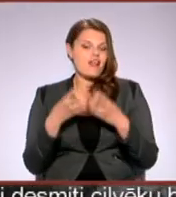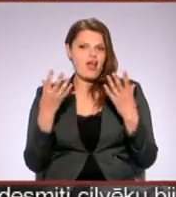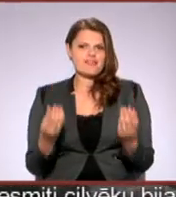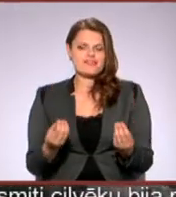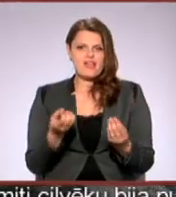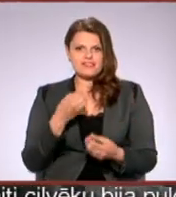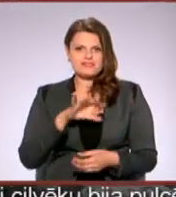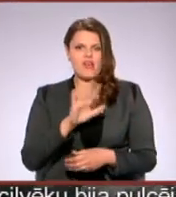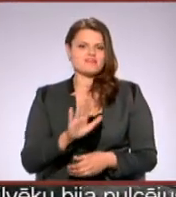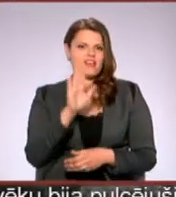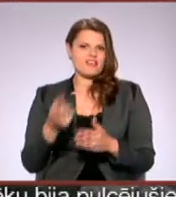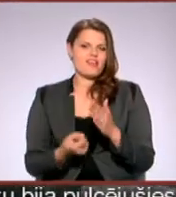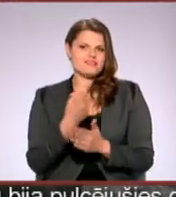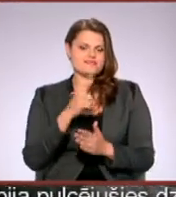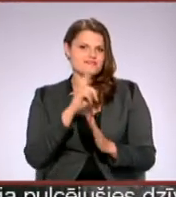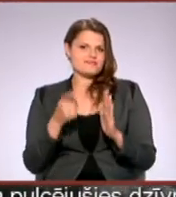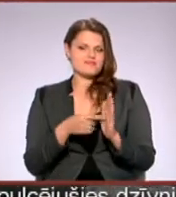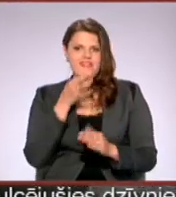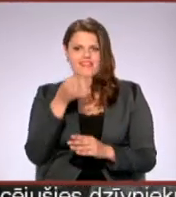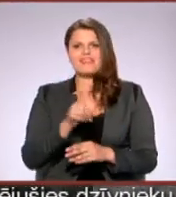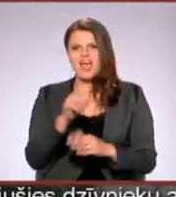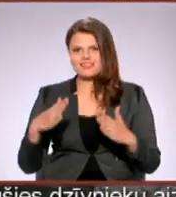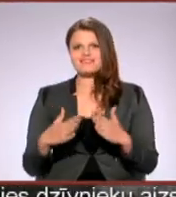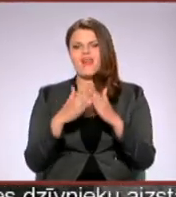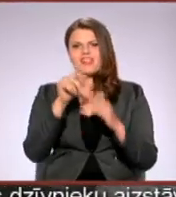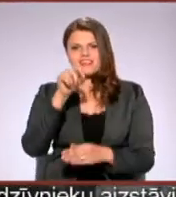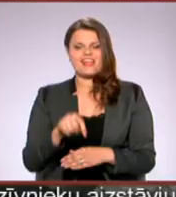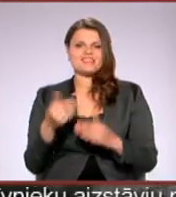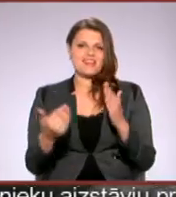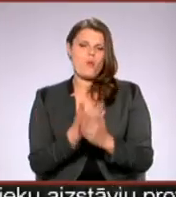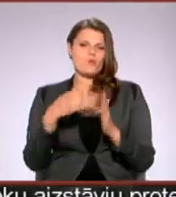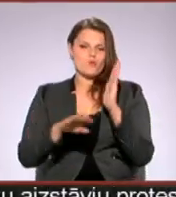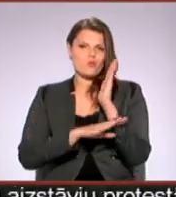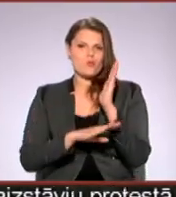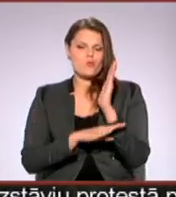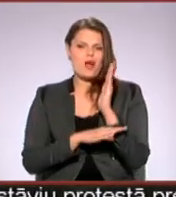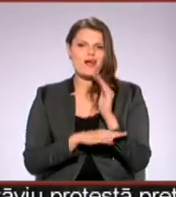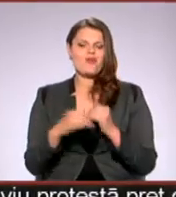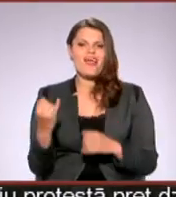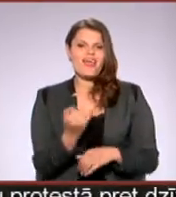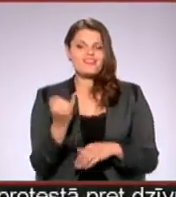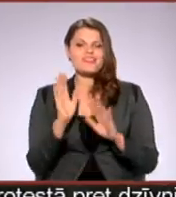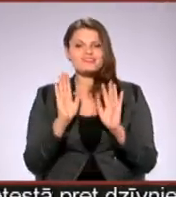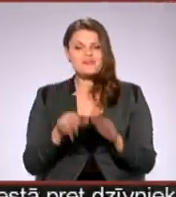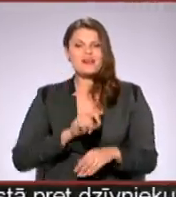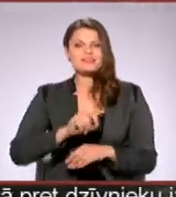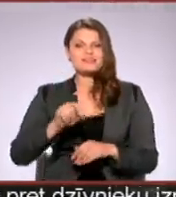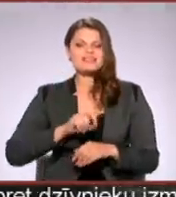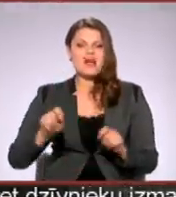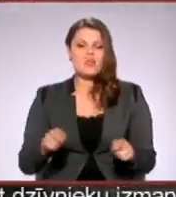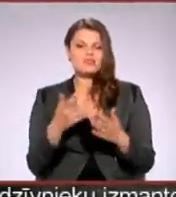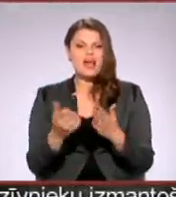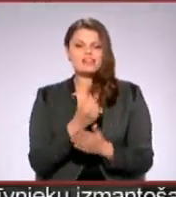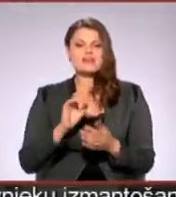jau dārza diena iznāks. Nu, bet tas jau tā kā svētki iestādīt ābelīti. Interese par stādaudzētavu atvestajiem